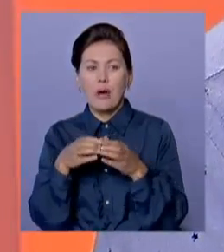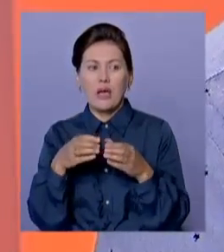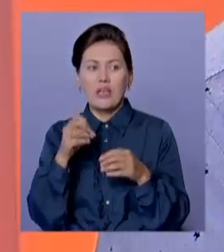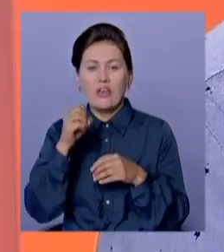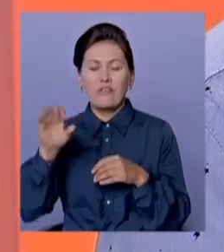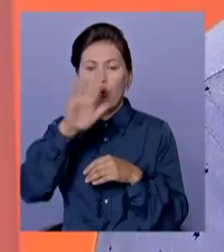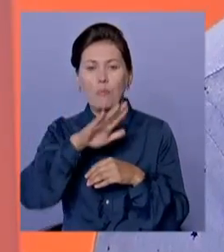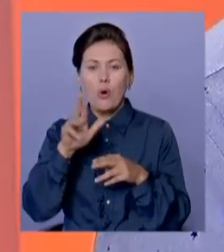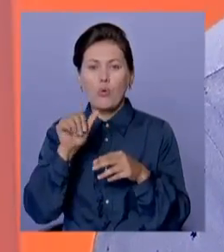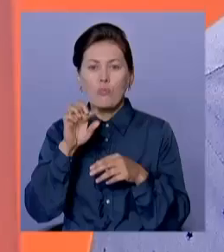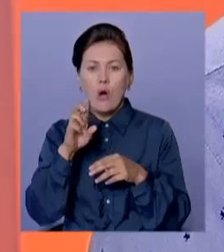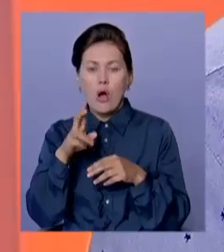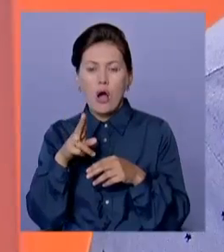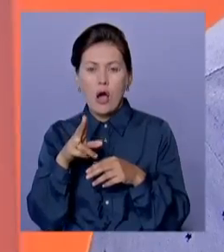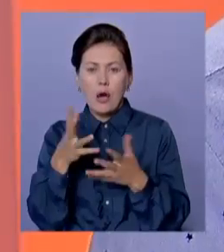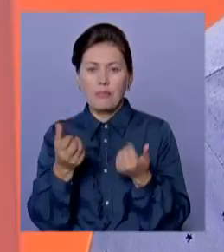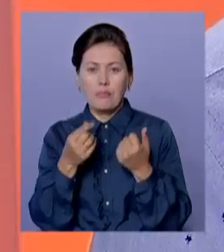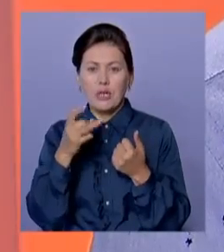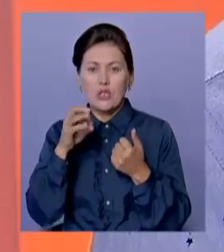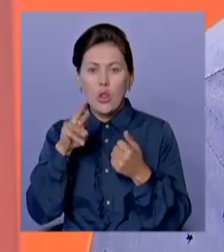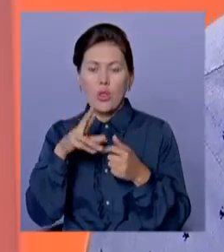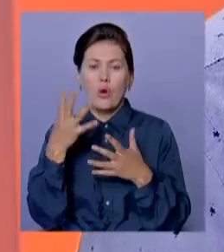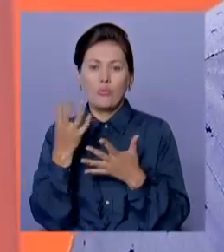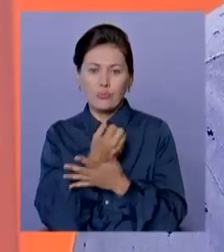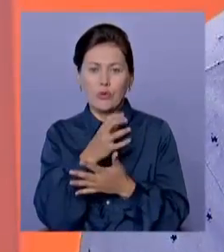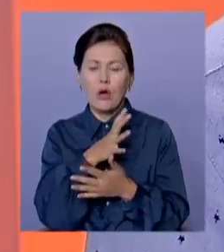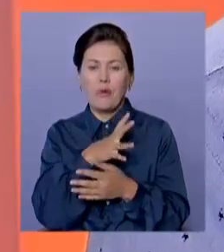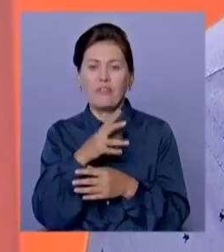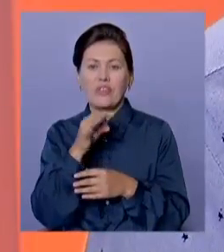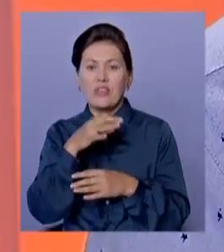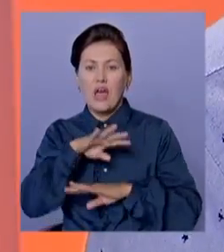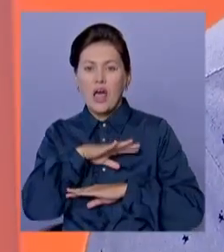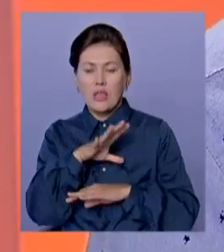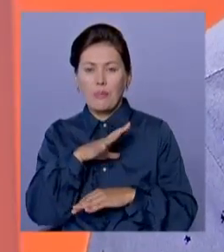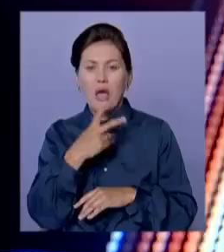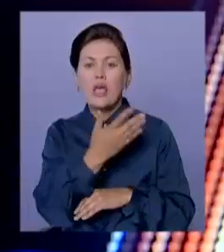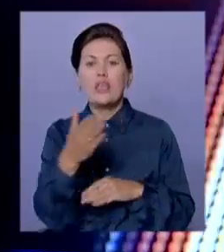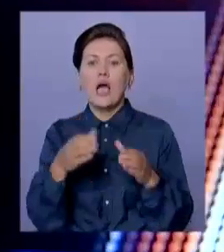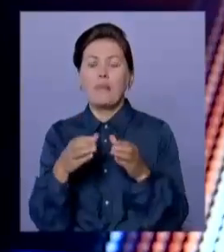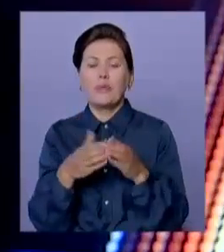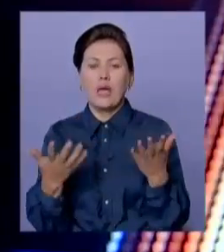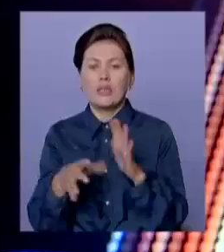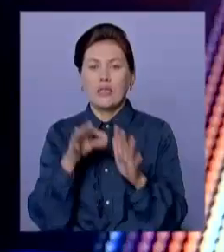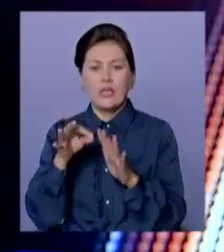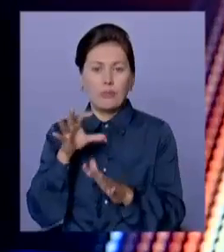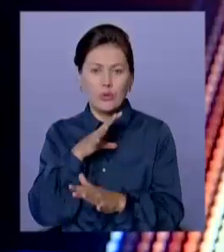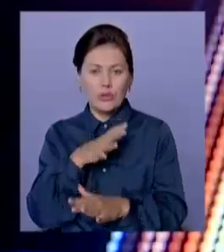ұтты. Барселонаны ұтып финалда. Сіздер командаға қалай таңдалып алдыңыздар?